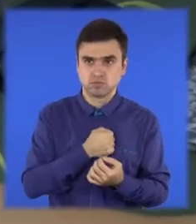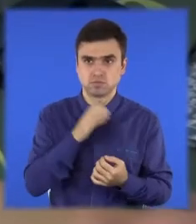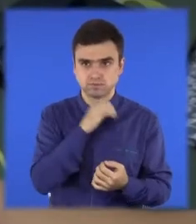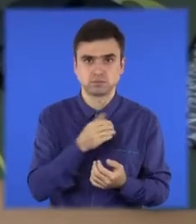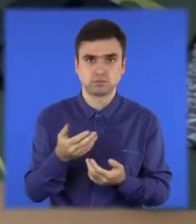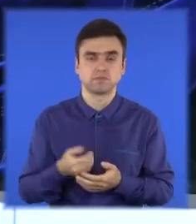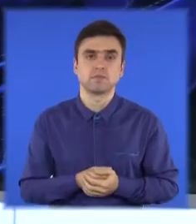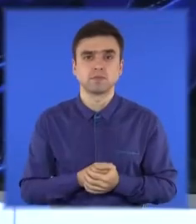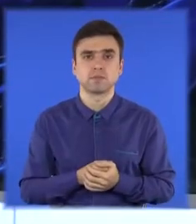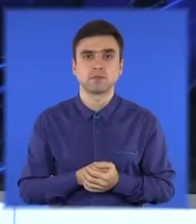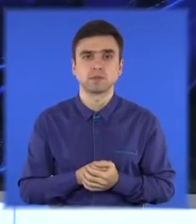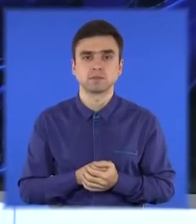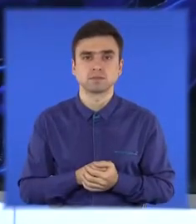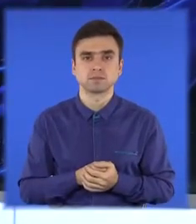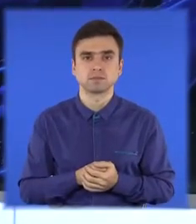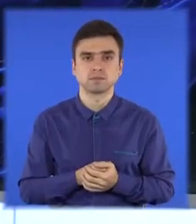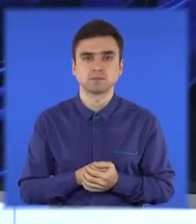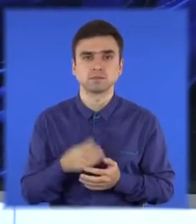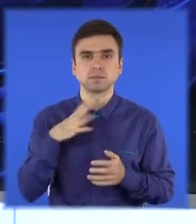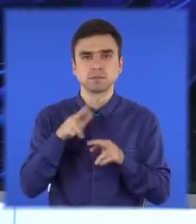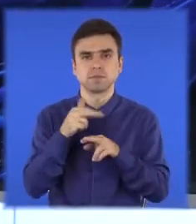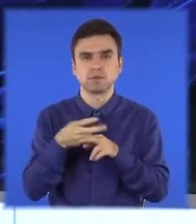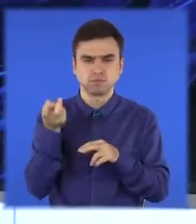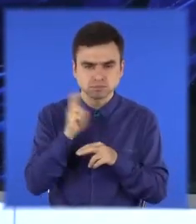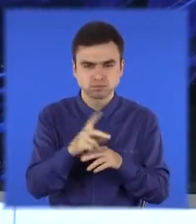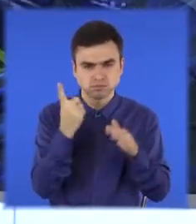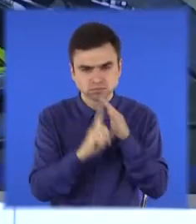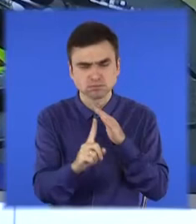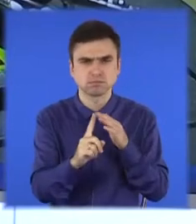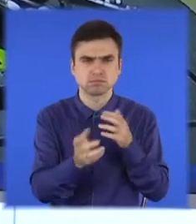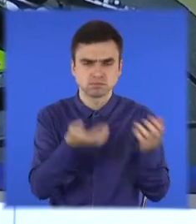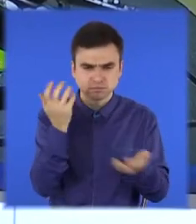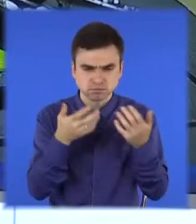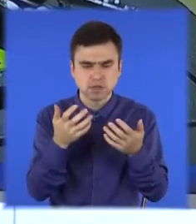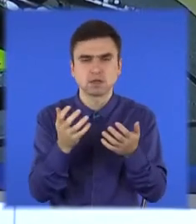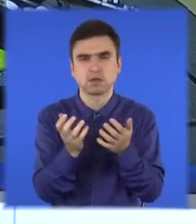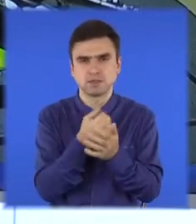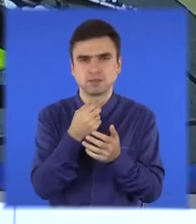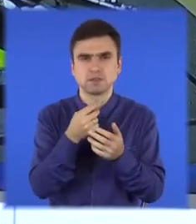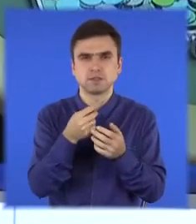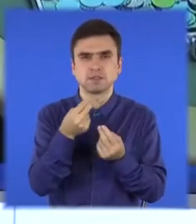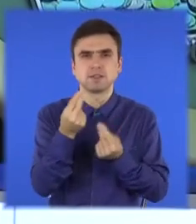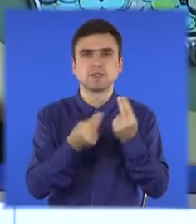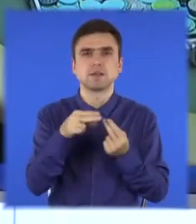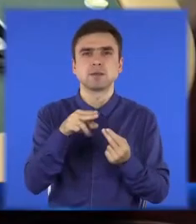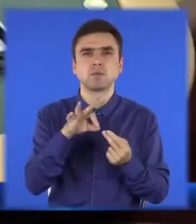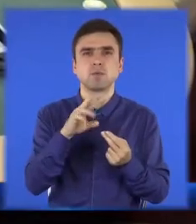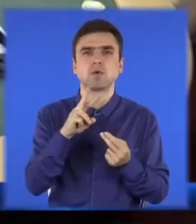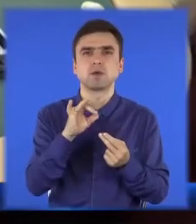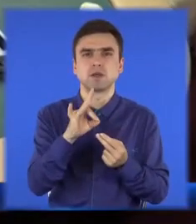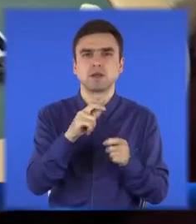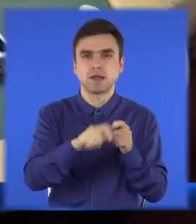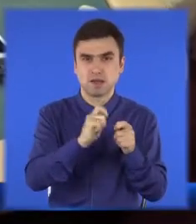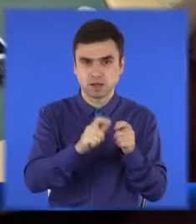взглядом. В ході обшуку правоохоронці вилучили декілька наборів фішек для гри у покер, а також 15